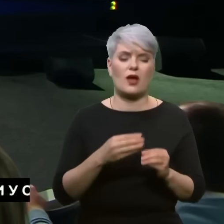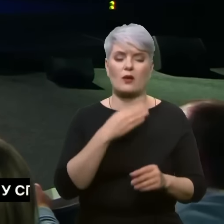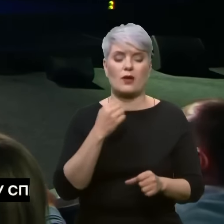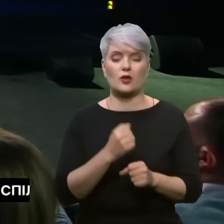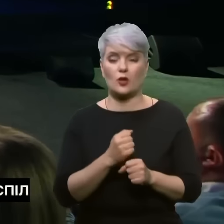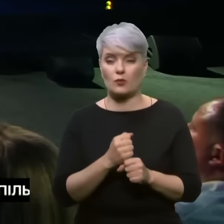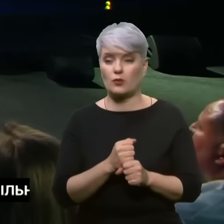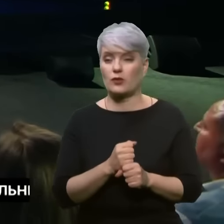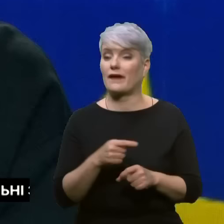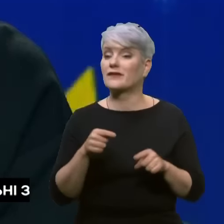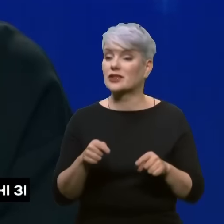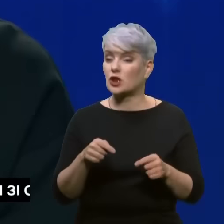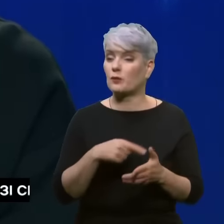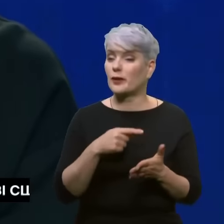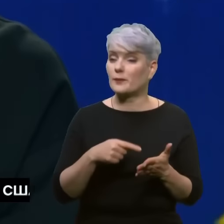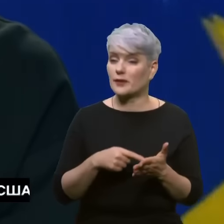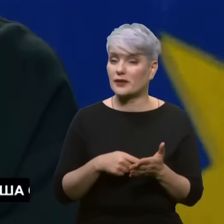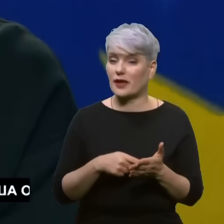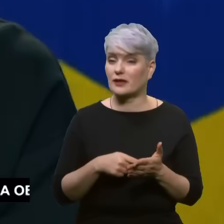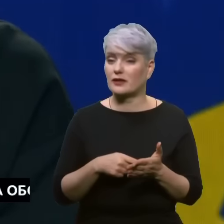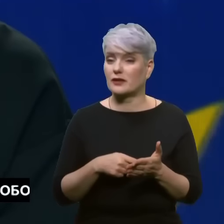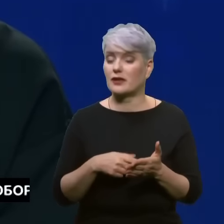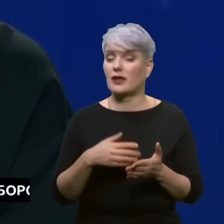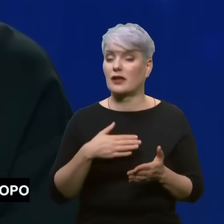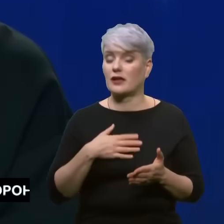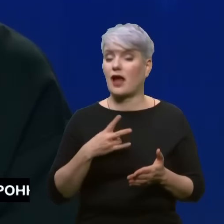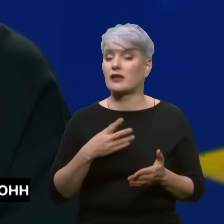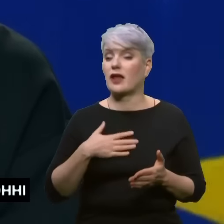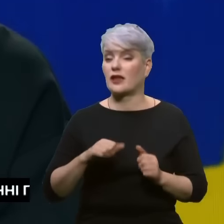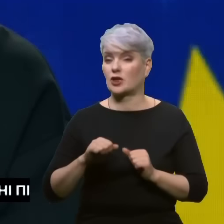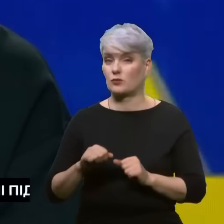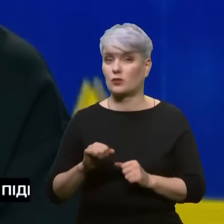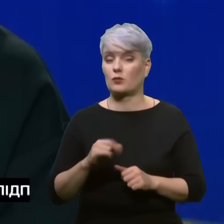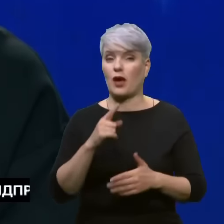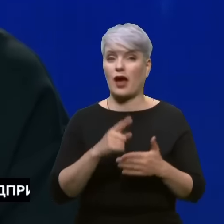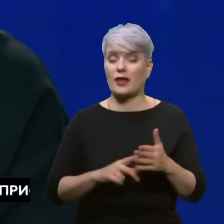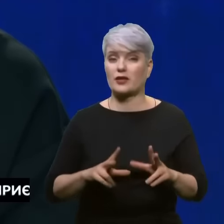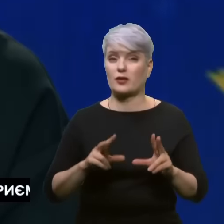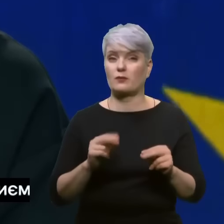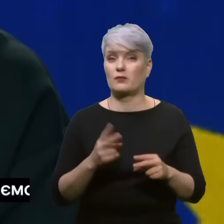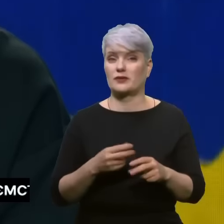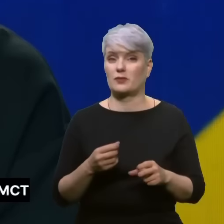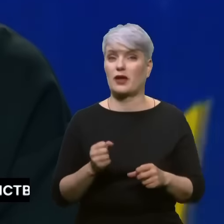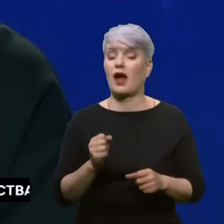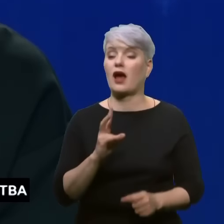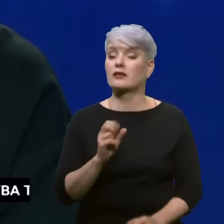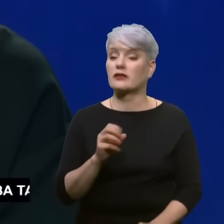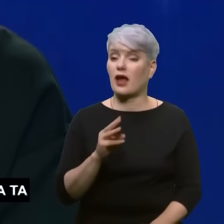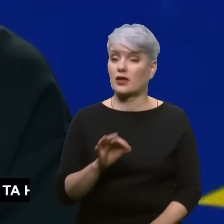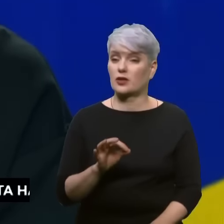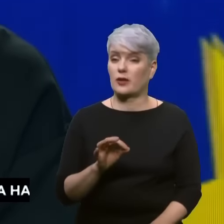не менш, в цьому питанні зараз м'яч на нашому боці. Це щодо гарантій безпеки, щодо НАТО.